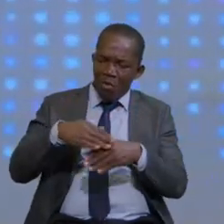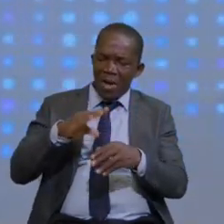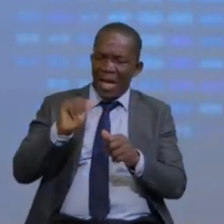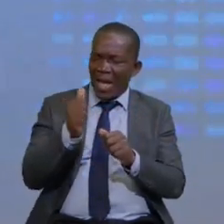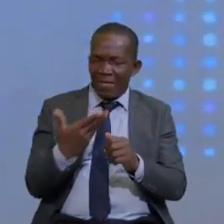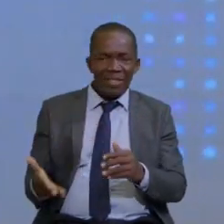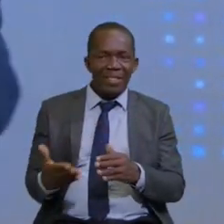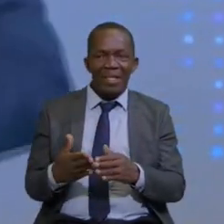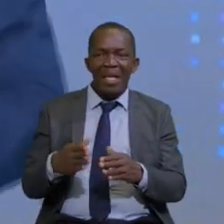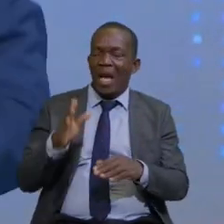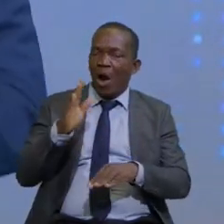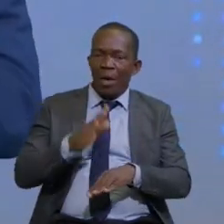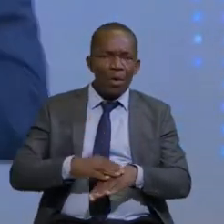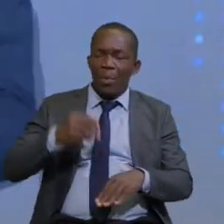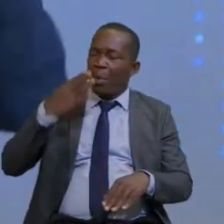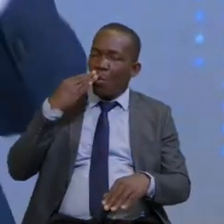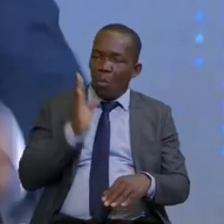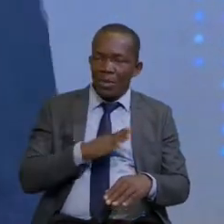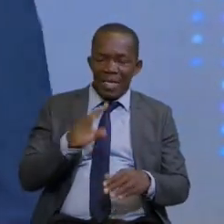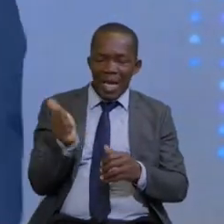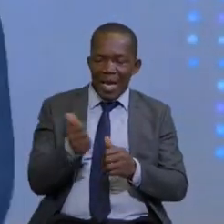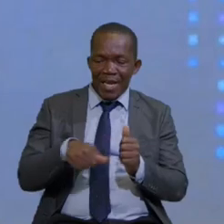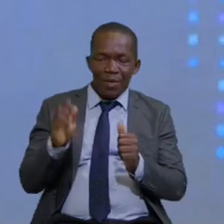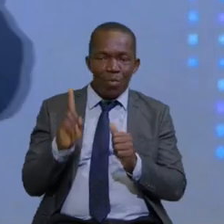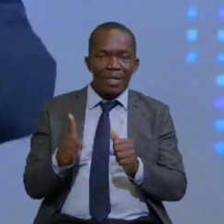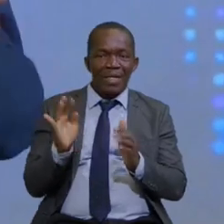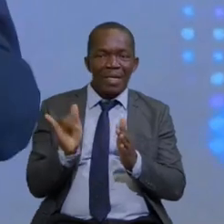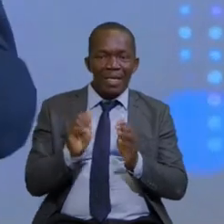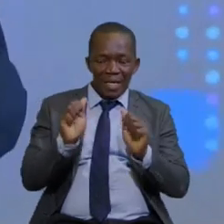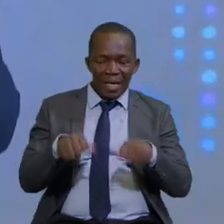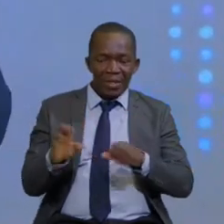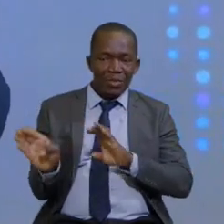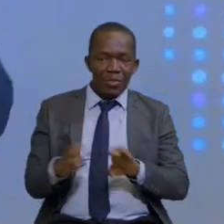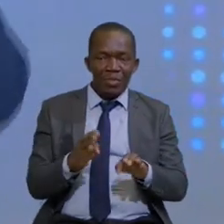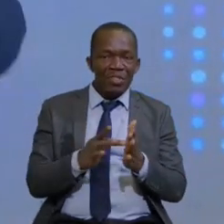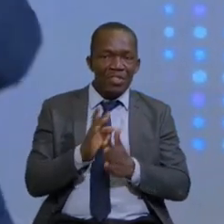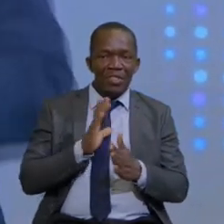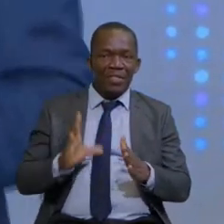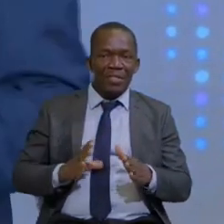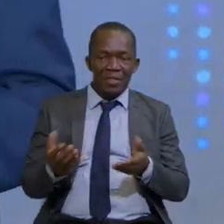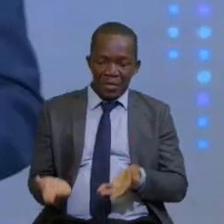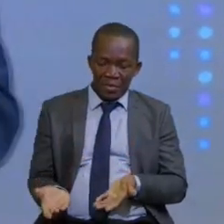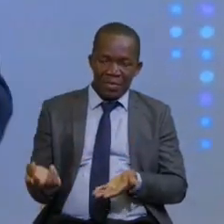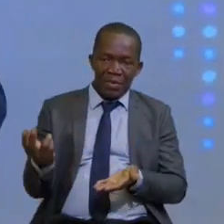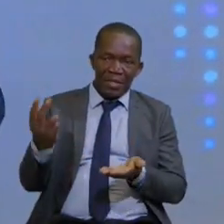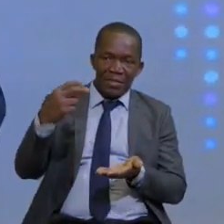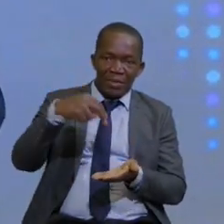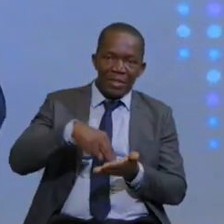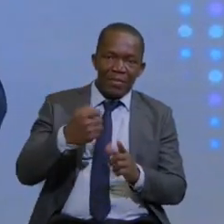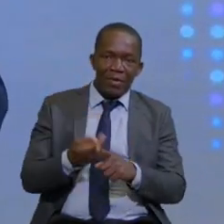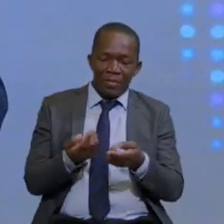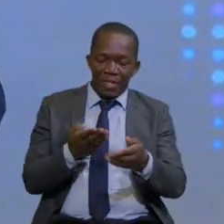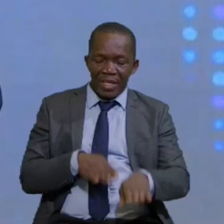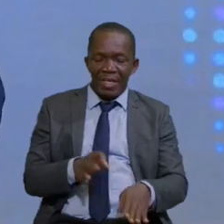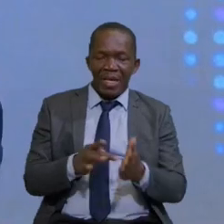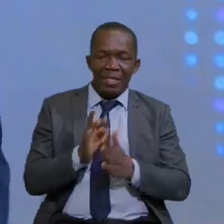Sur ce que quiconque pouvait faire, et il est maintenant venu ressusciter des morts, Jésus s'approcha et leur